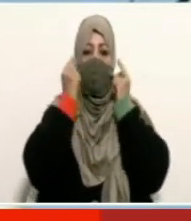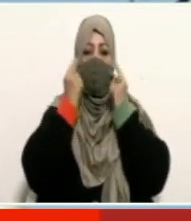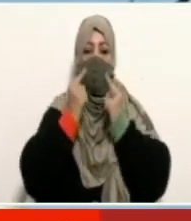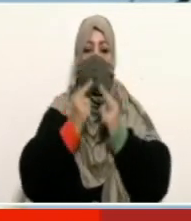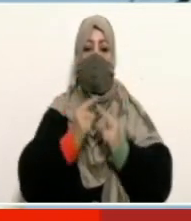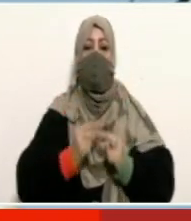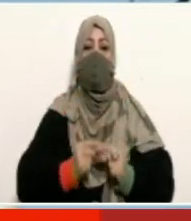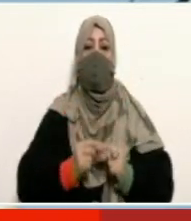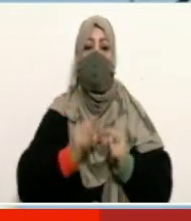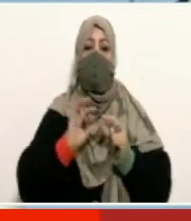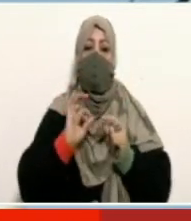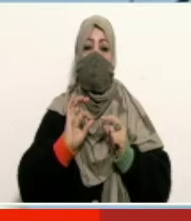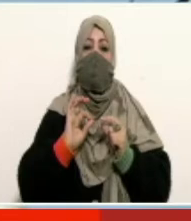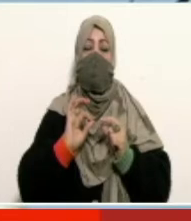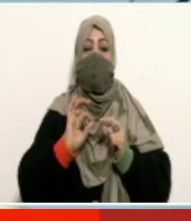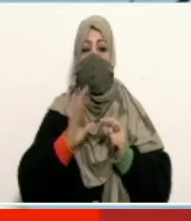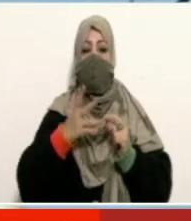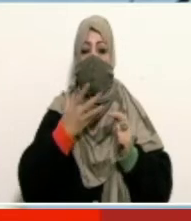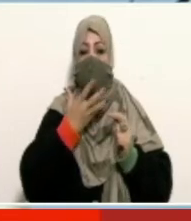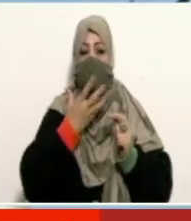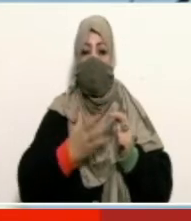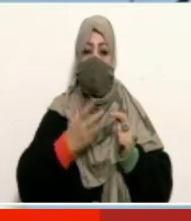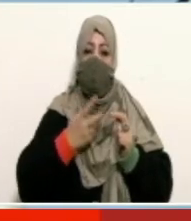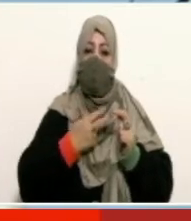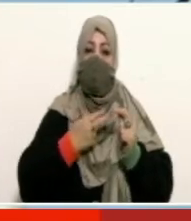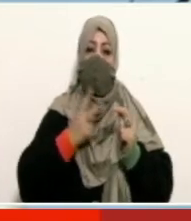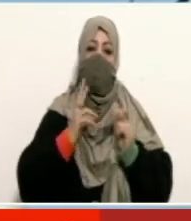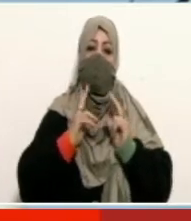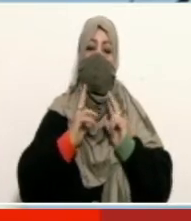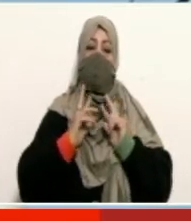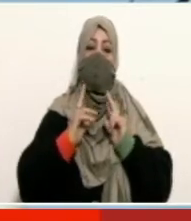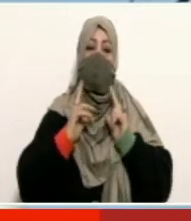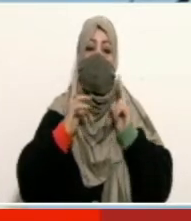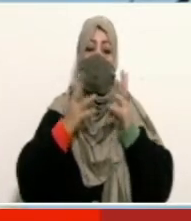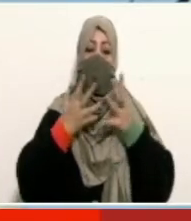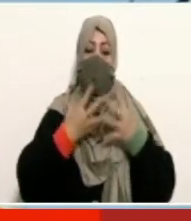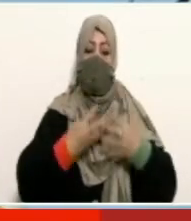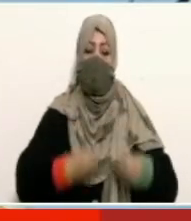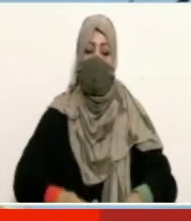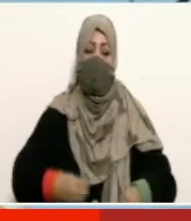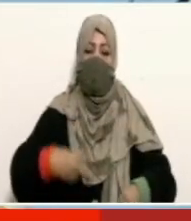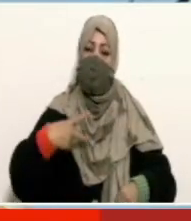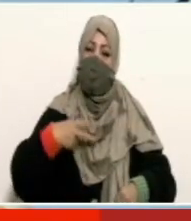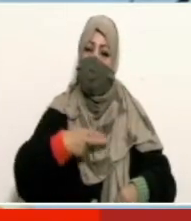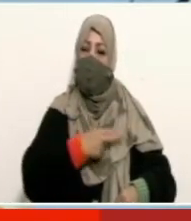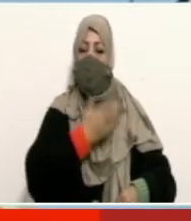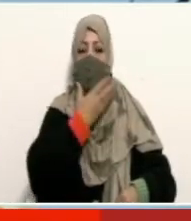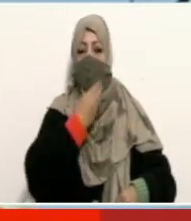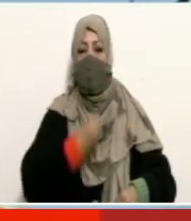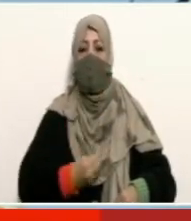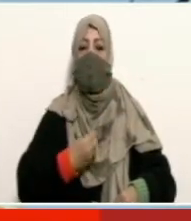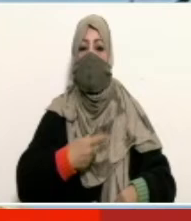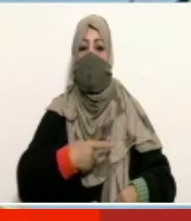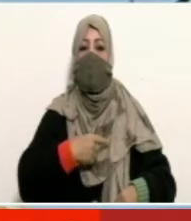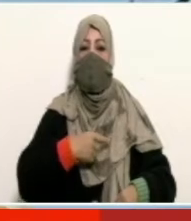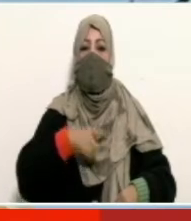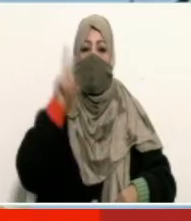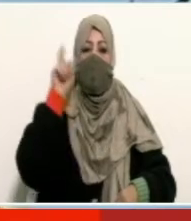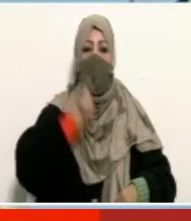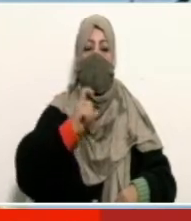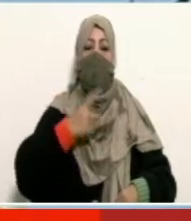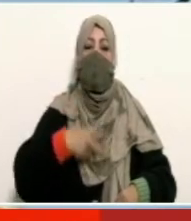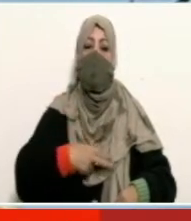فهذه يجوز الأخذ مما طال منها واسترسل عند يعني بعض العلماء، وأظن نص عليهم بعض المالكية